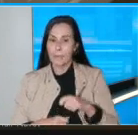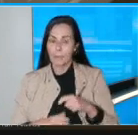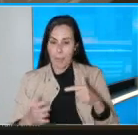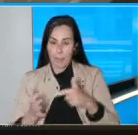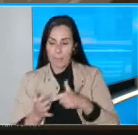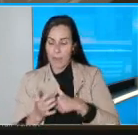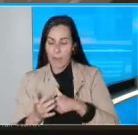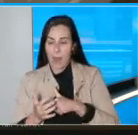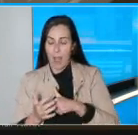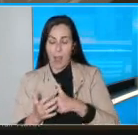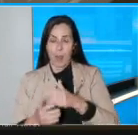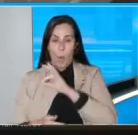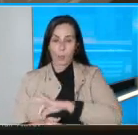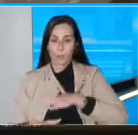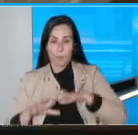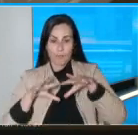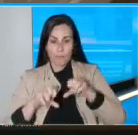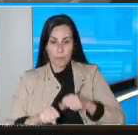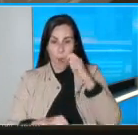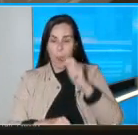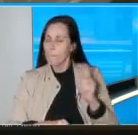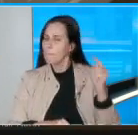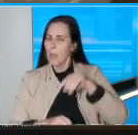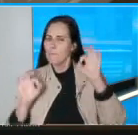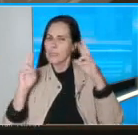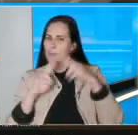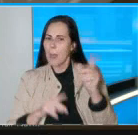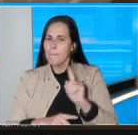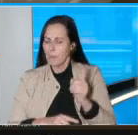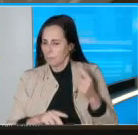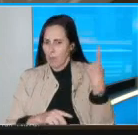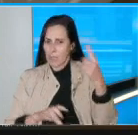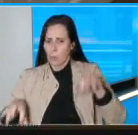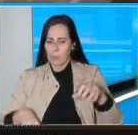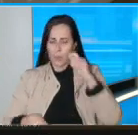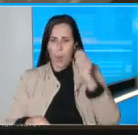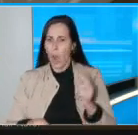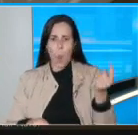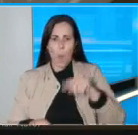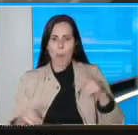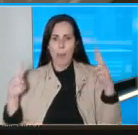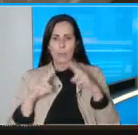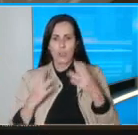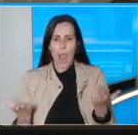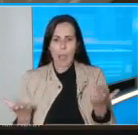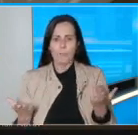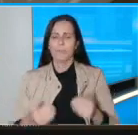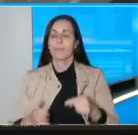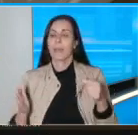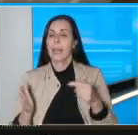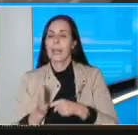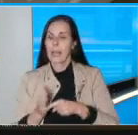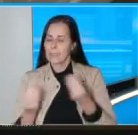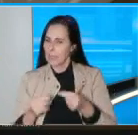האיום הרוסי בפלישה, ומי שלא נכח בפגישה הזאת בכלל הוא נשיא אוקראינה בעצמו ולודימיר זלנסקי. ולכן